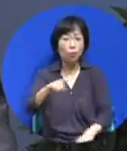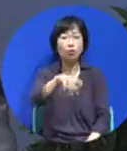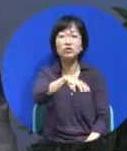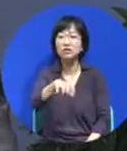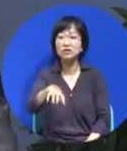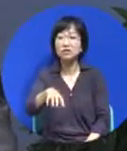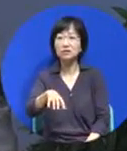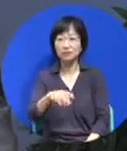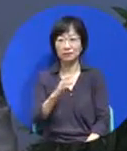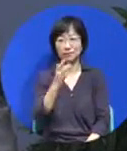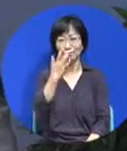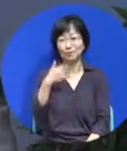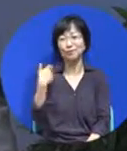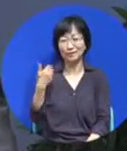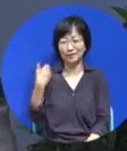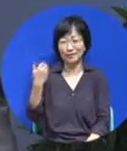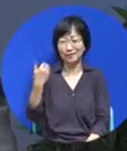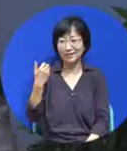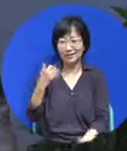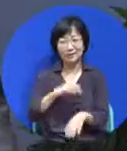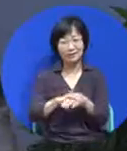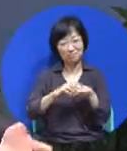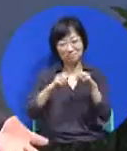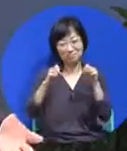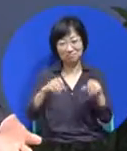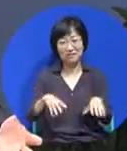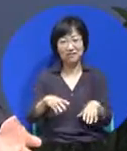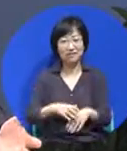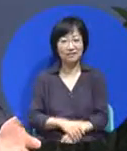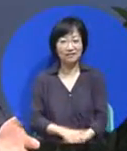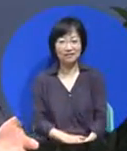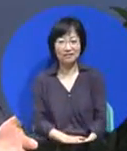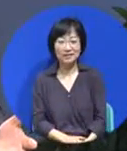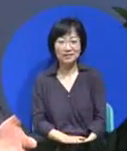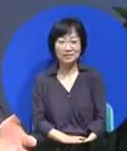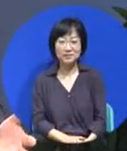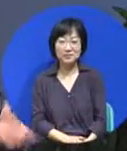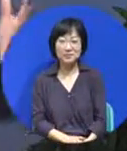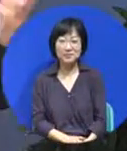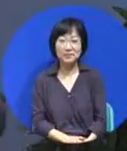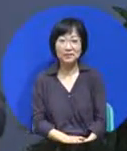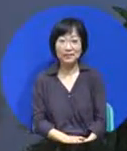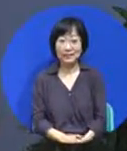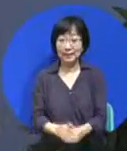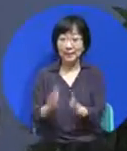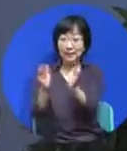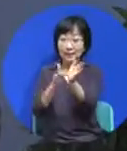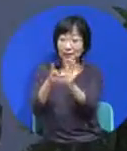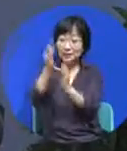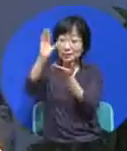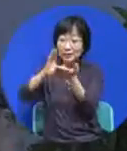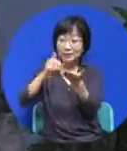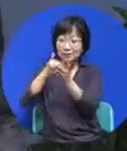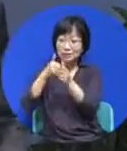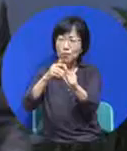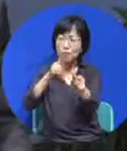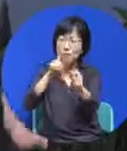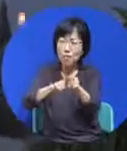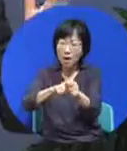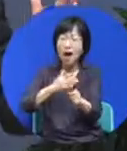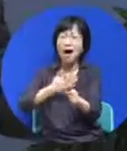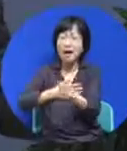that mean to you? 가봐도 아무 소용 없어요. It doesn't mean anything. 모르는데. Because you don't know. 예수 그리스도 왜 보냈는가 알아야 응?